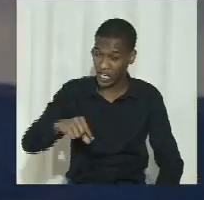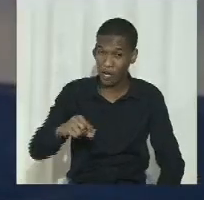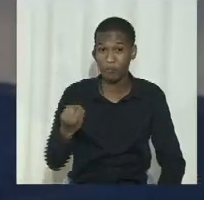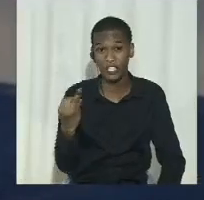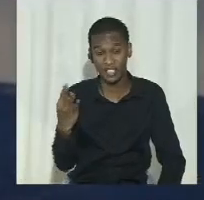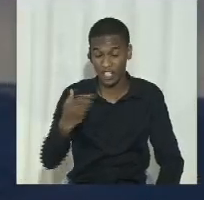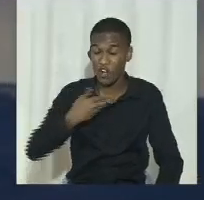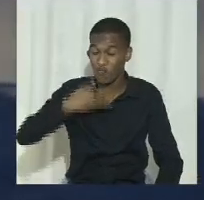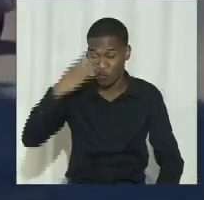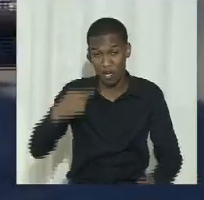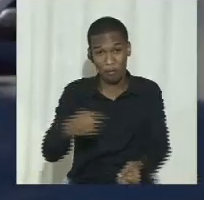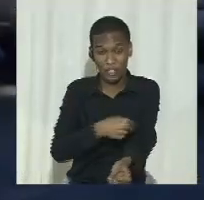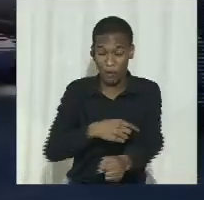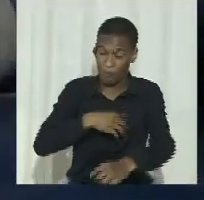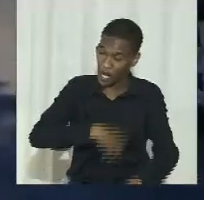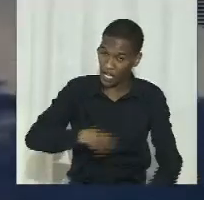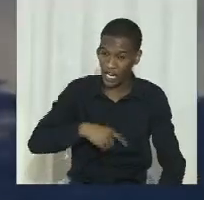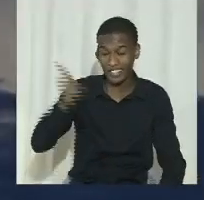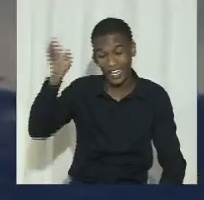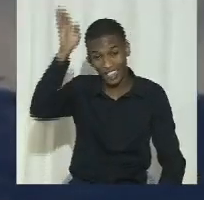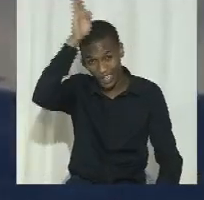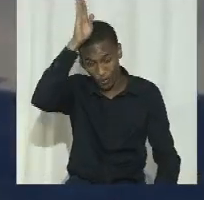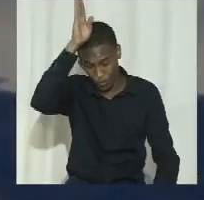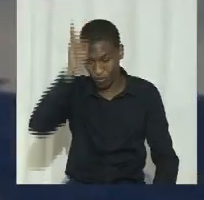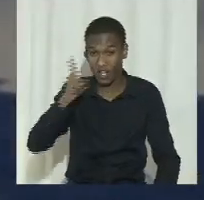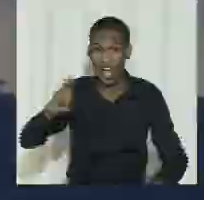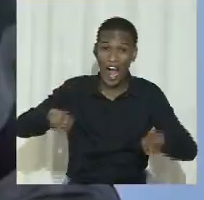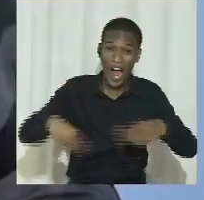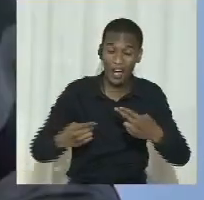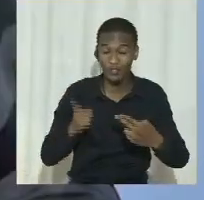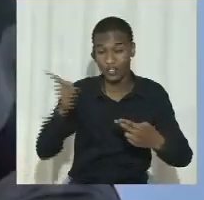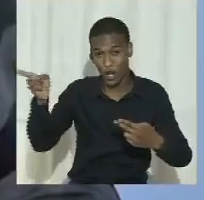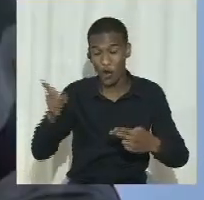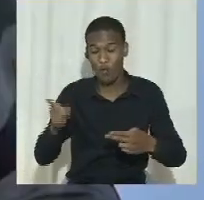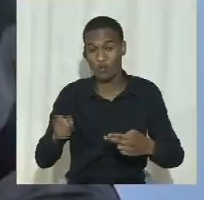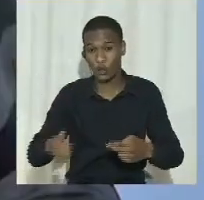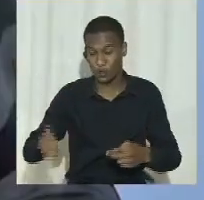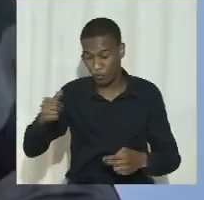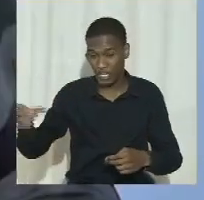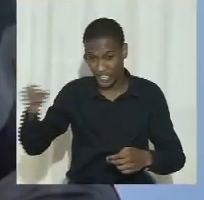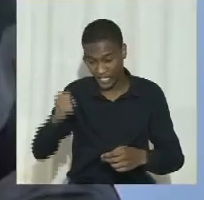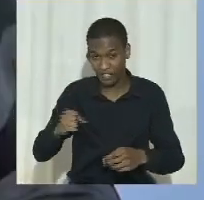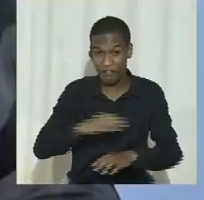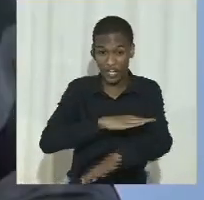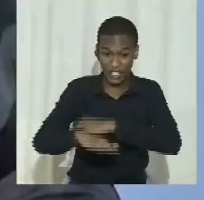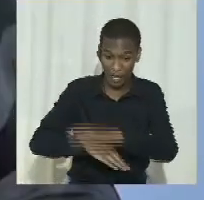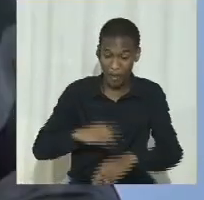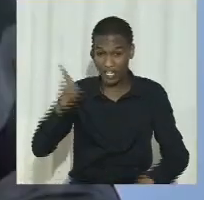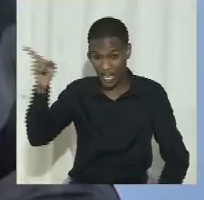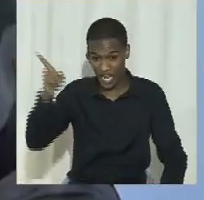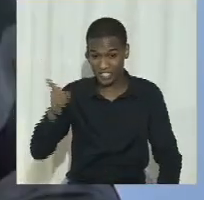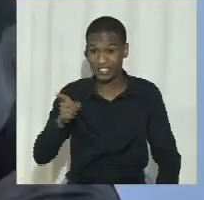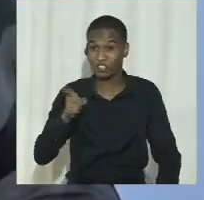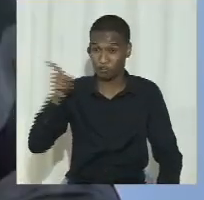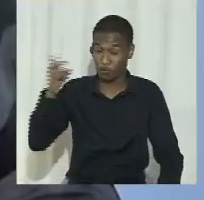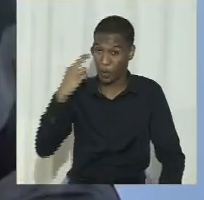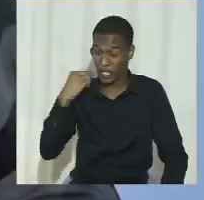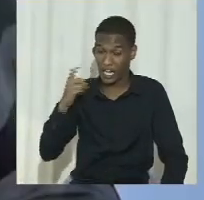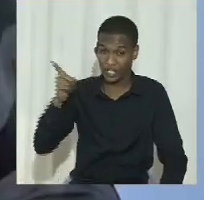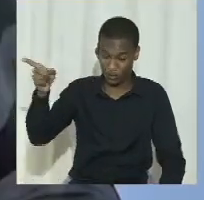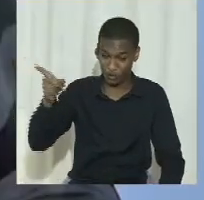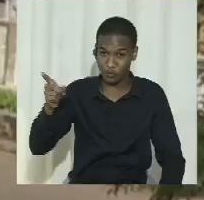aretina COVID-19 eto antsiranana noho ny fahalavoan'ny médecin commandant Rabe Jean Christian izay miandraikitra ny centre de